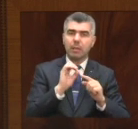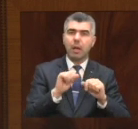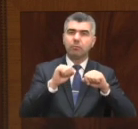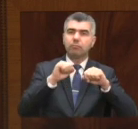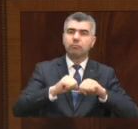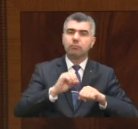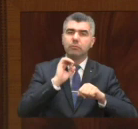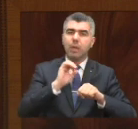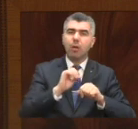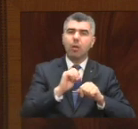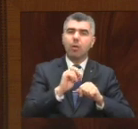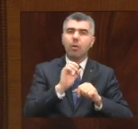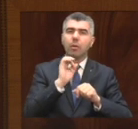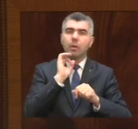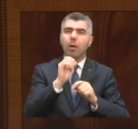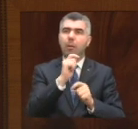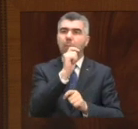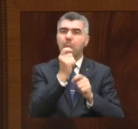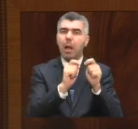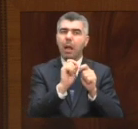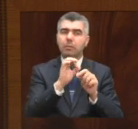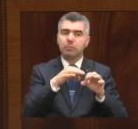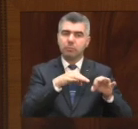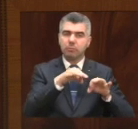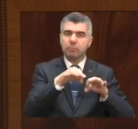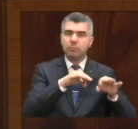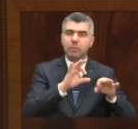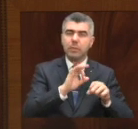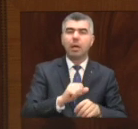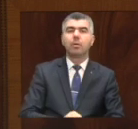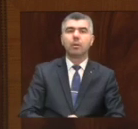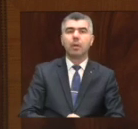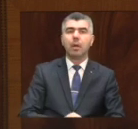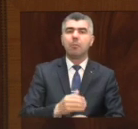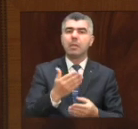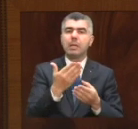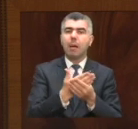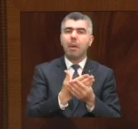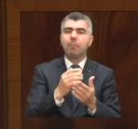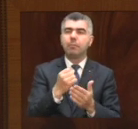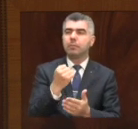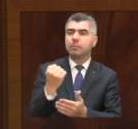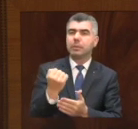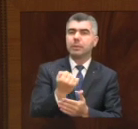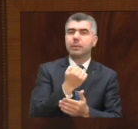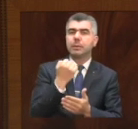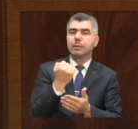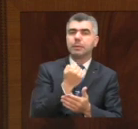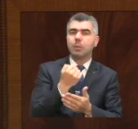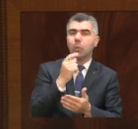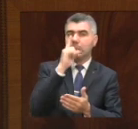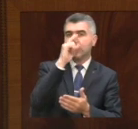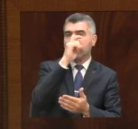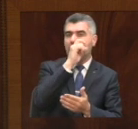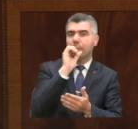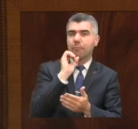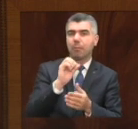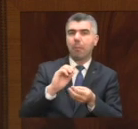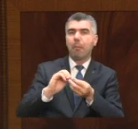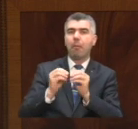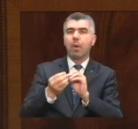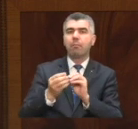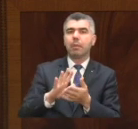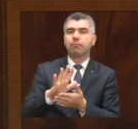ممارستها الاختصاصها المتعلق بالتخطيط الحضري بسبب بطء الاجراءات وتعقيدها وتعدد فاعلين